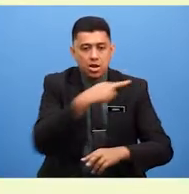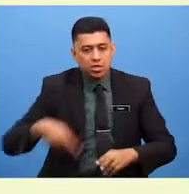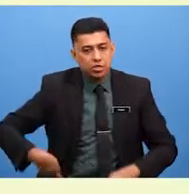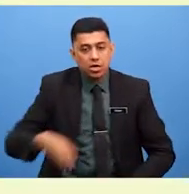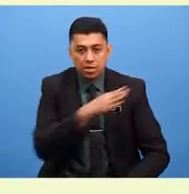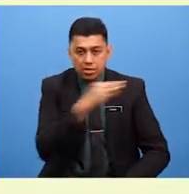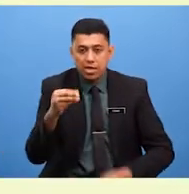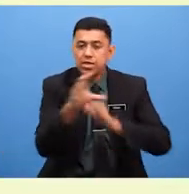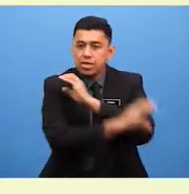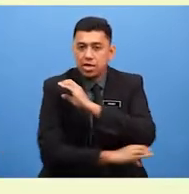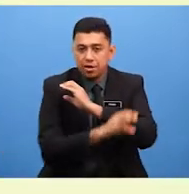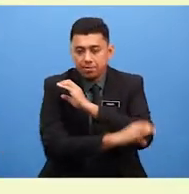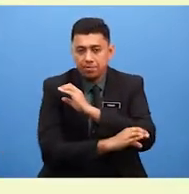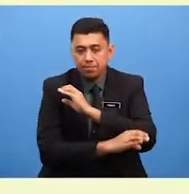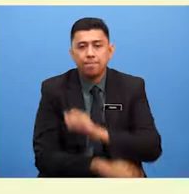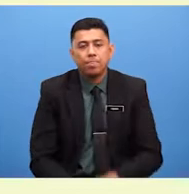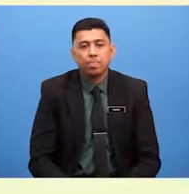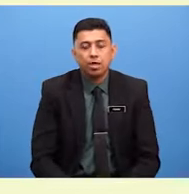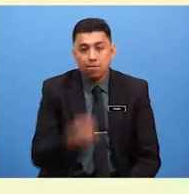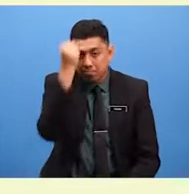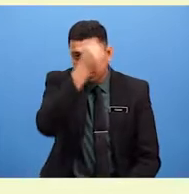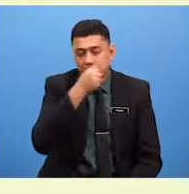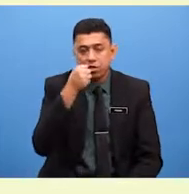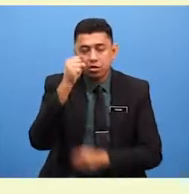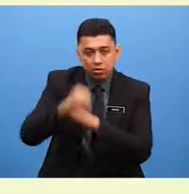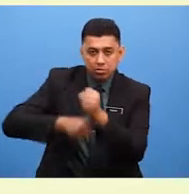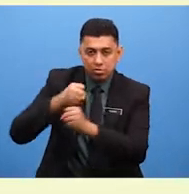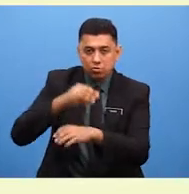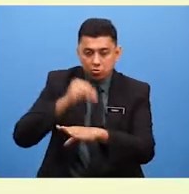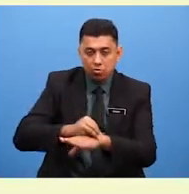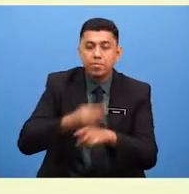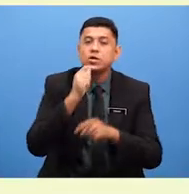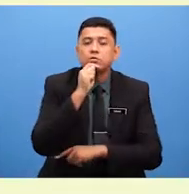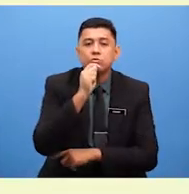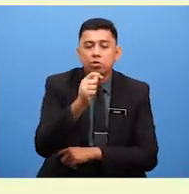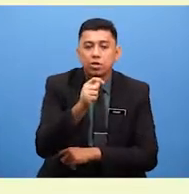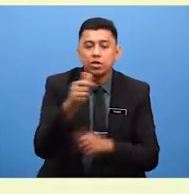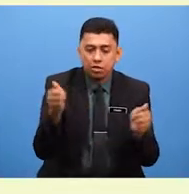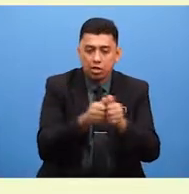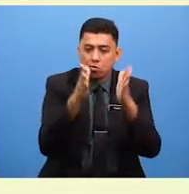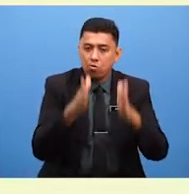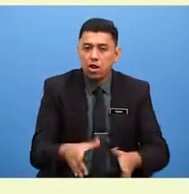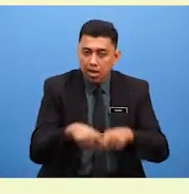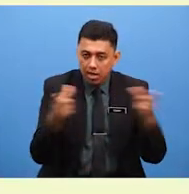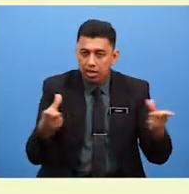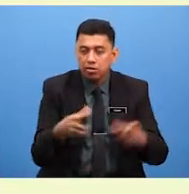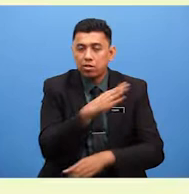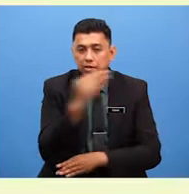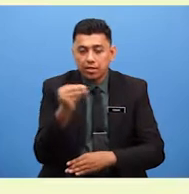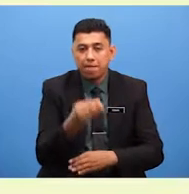raja dan negara. Bersikap sopan semasa bertutur dengan orang lain